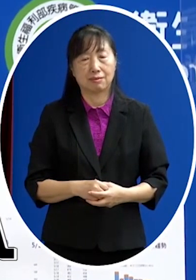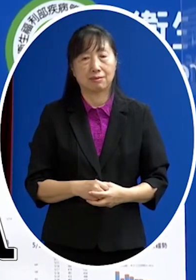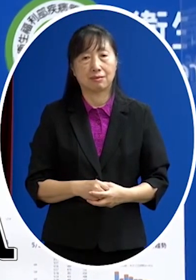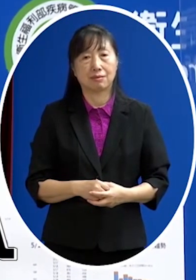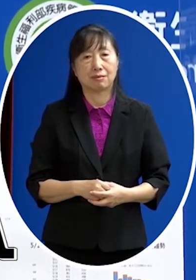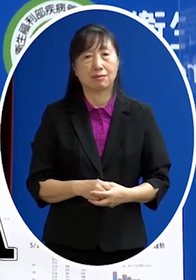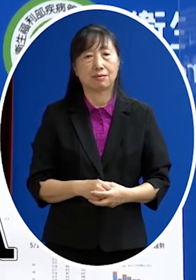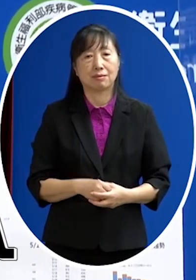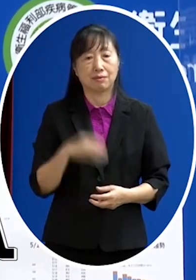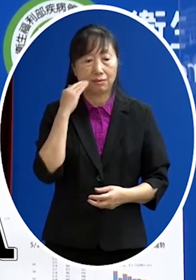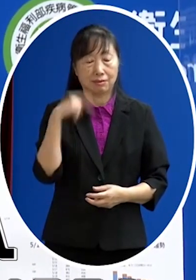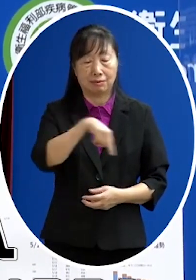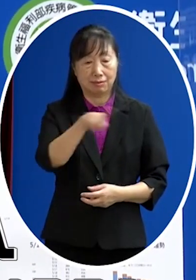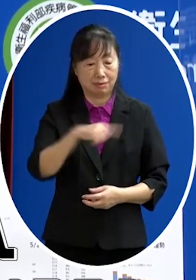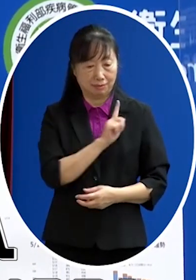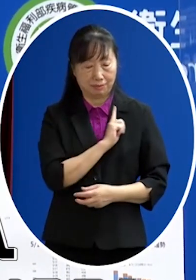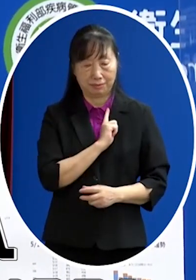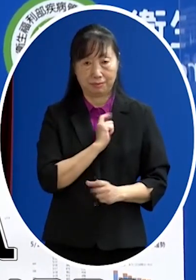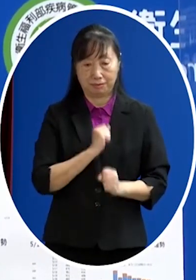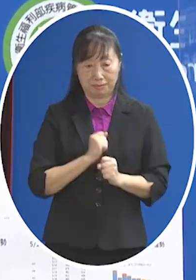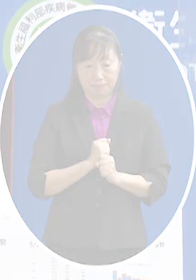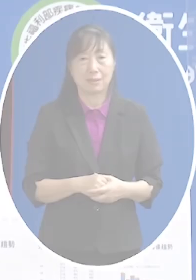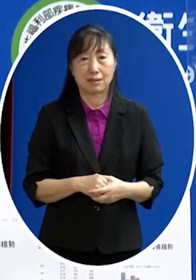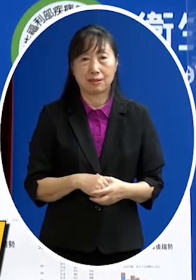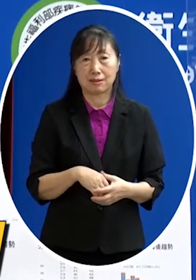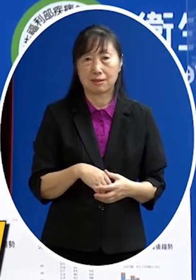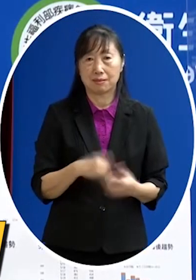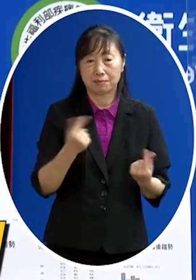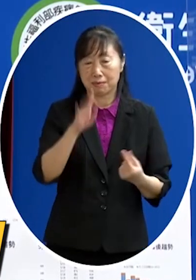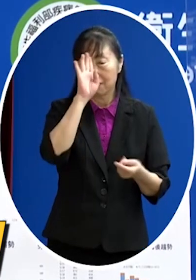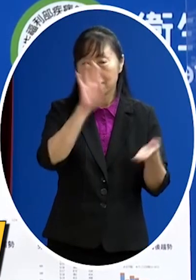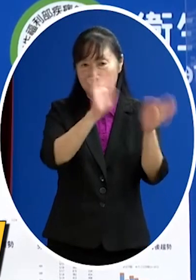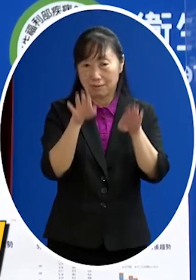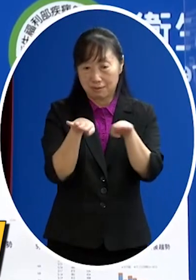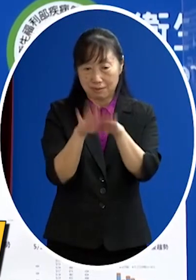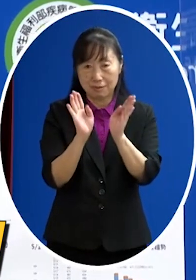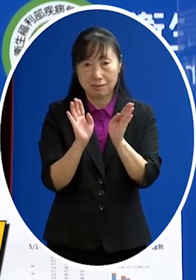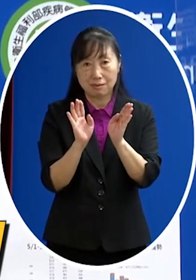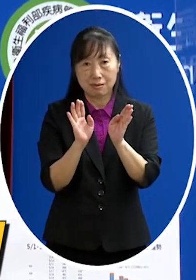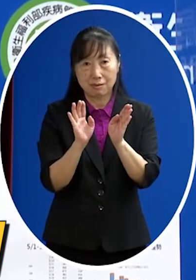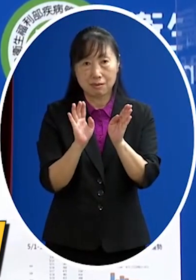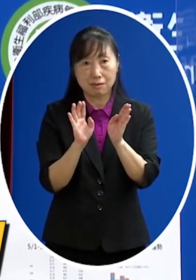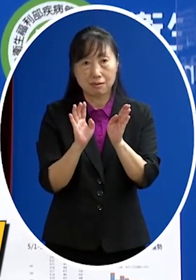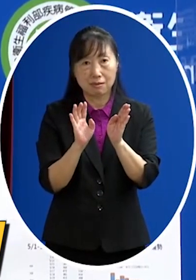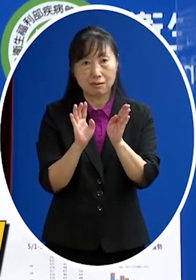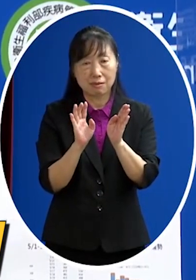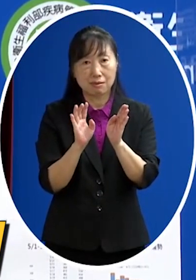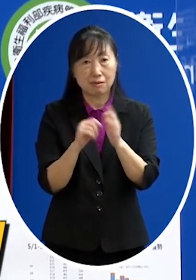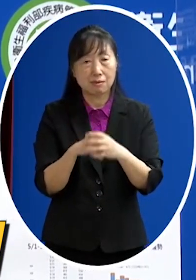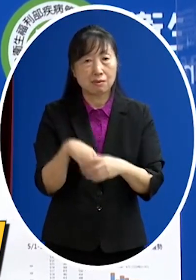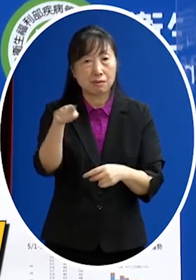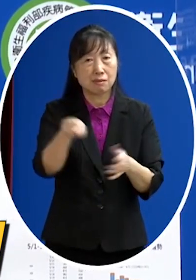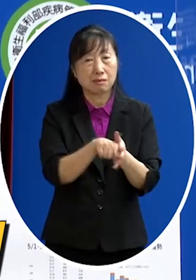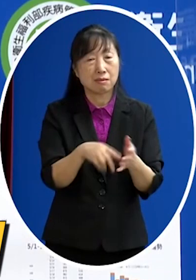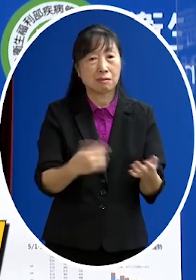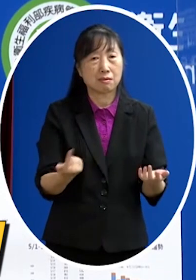那这些没有好好做事情的，应该要检讨。从这疫情开始说，胃里有问题